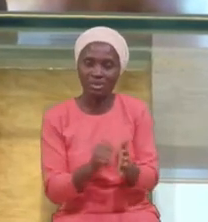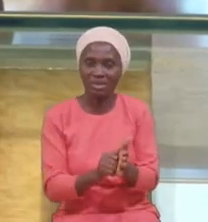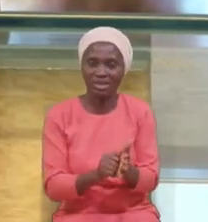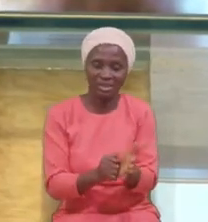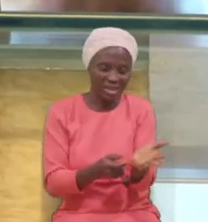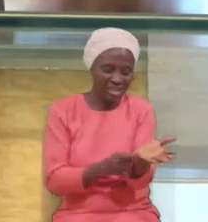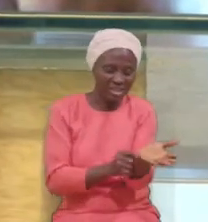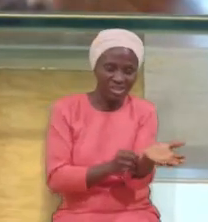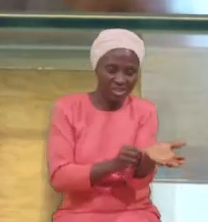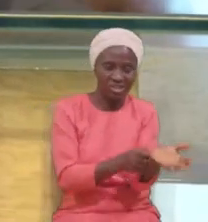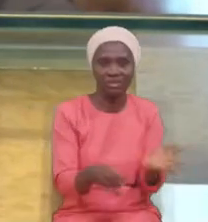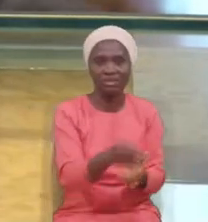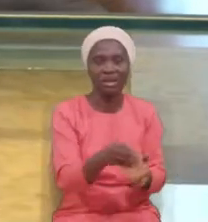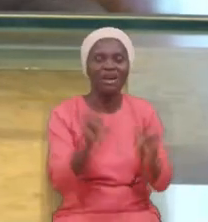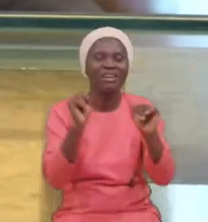y a quelque chose qui